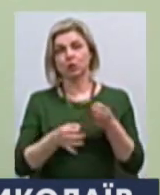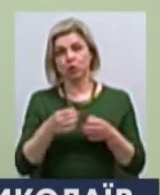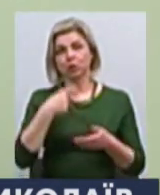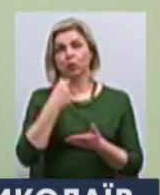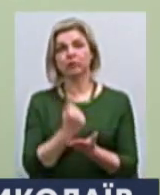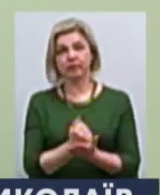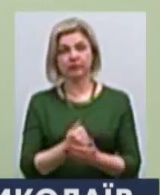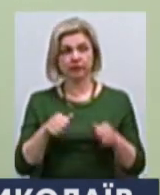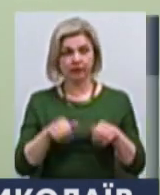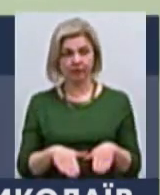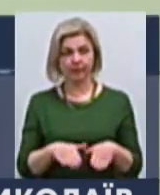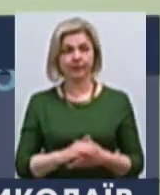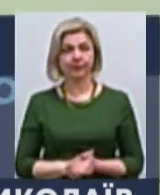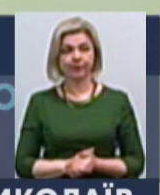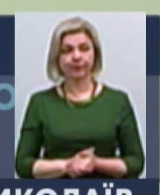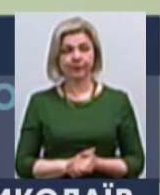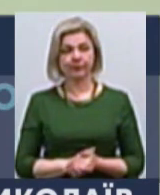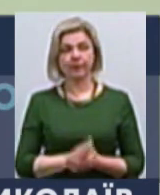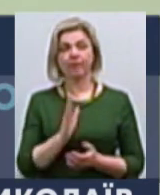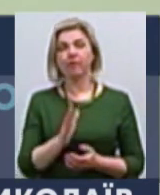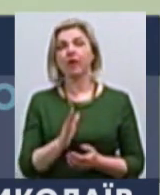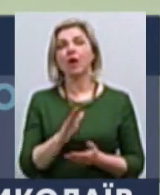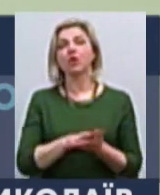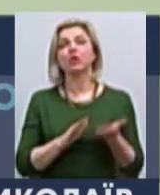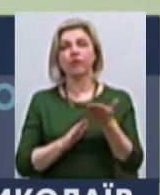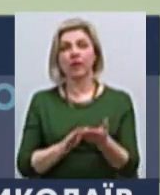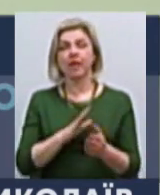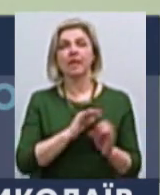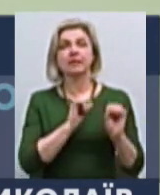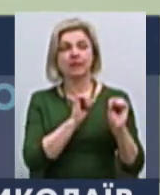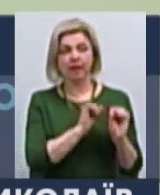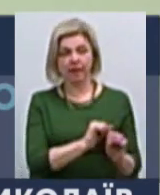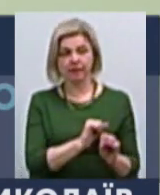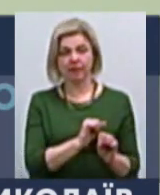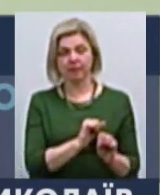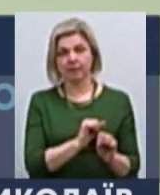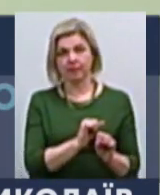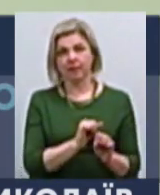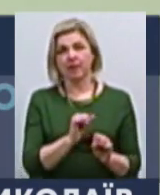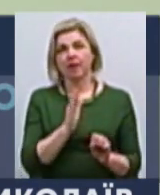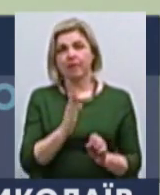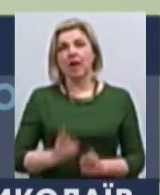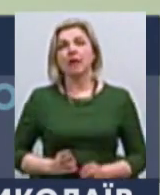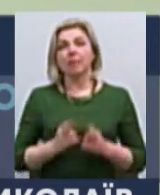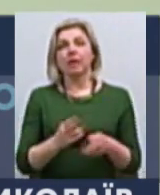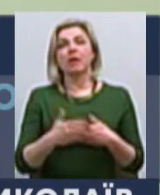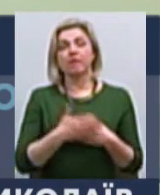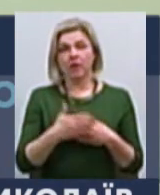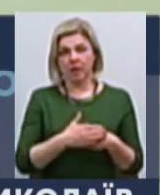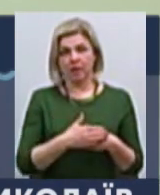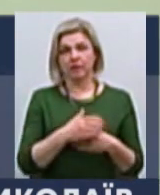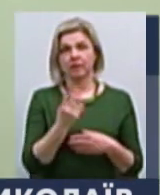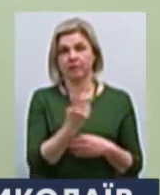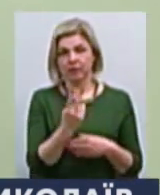постановив. Суд ухвалив. У задоволенні клопотання захисника Рибіна Валентина Володимировича про звільнення від кримінальної відповідальності обвинувачених Долженкова та